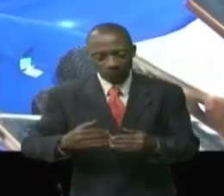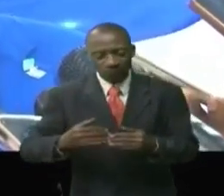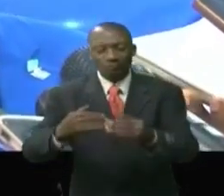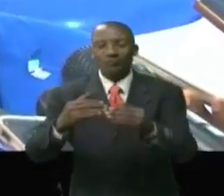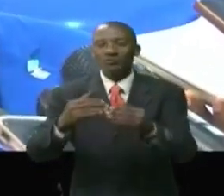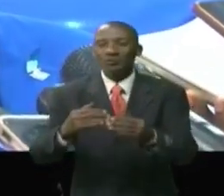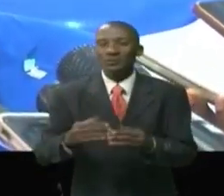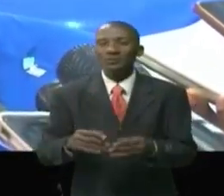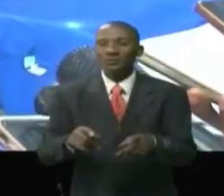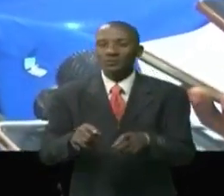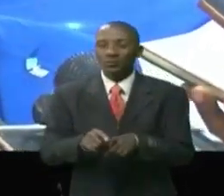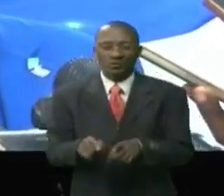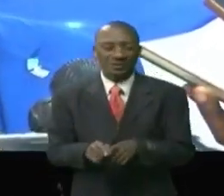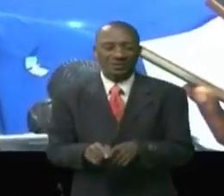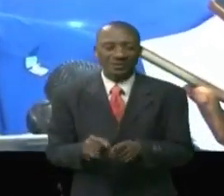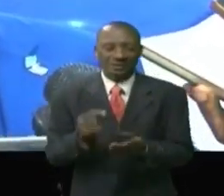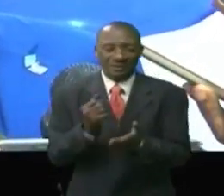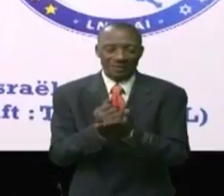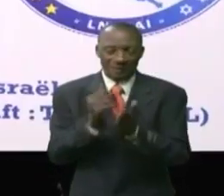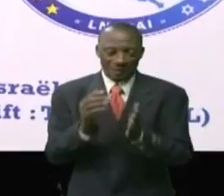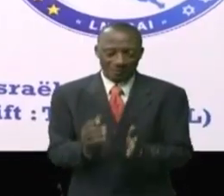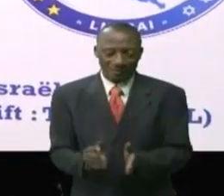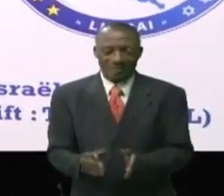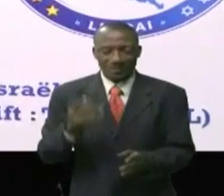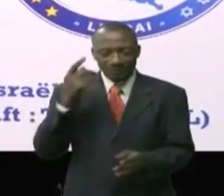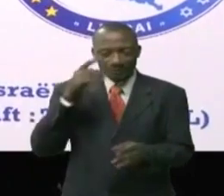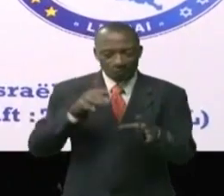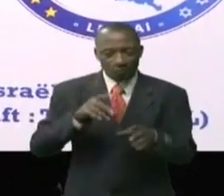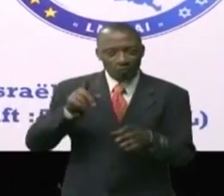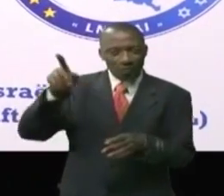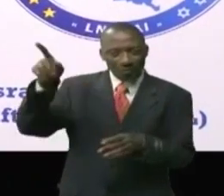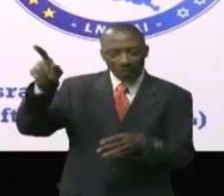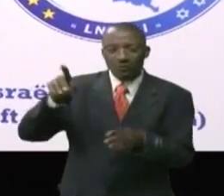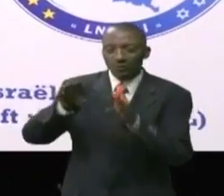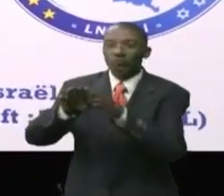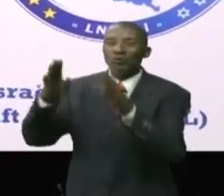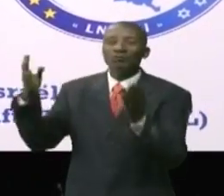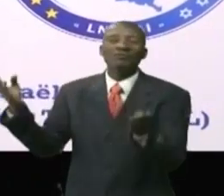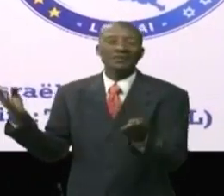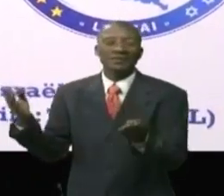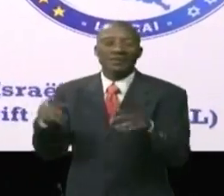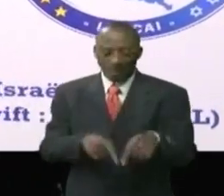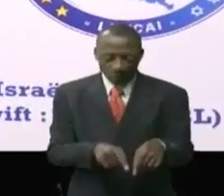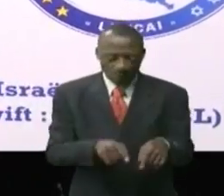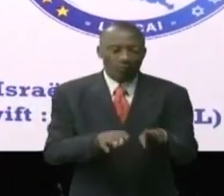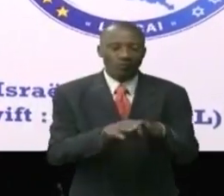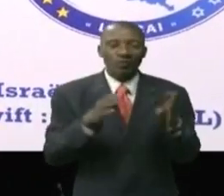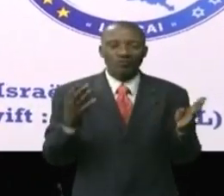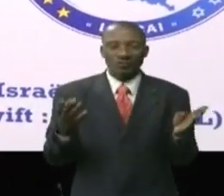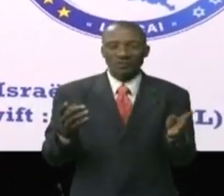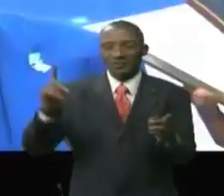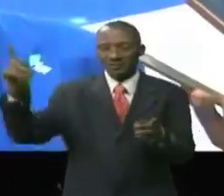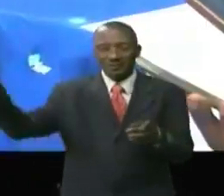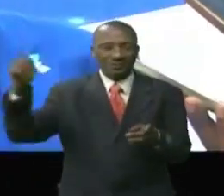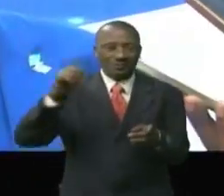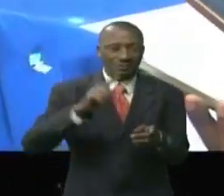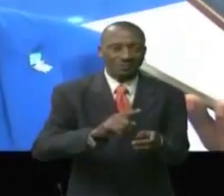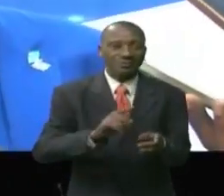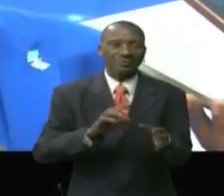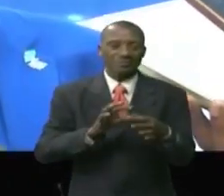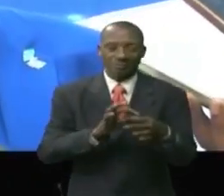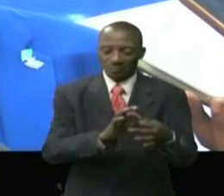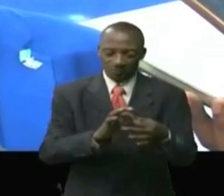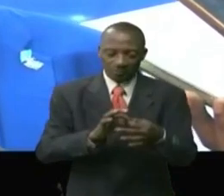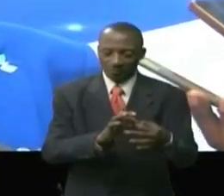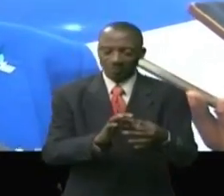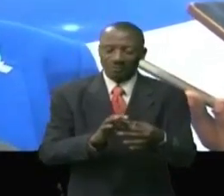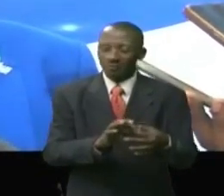la r de Congo euh qui se trouve à telavive à Jérusalem et que israël va réimplanter son ambassade ici